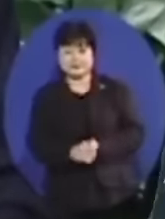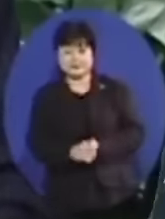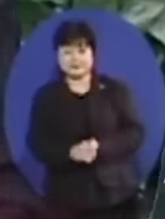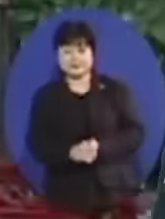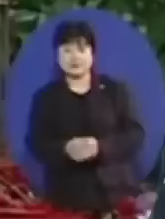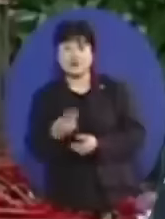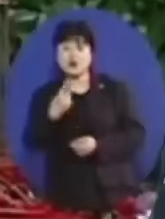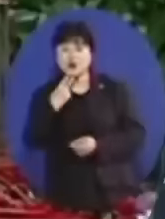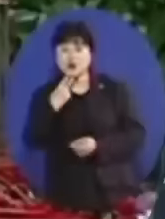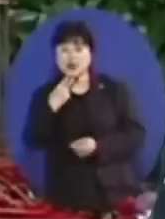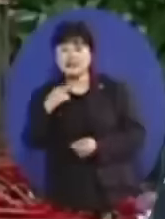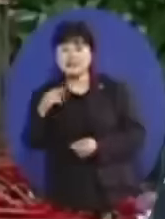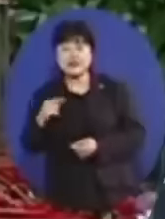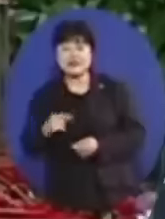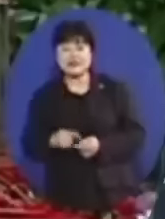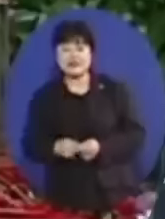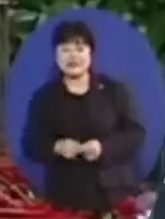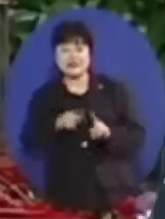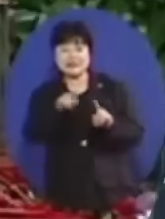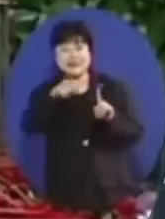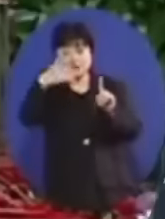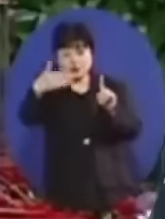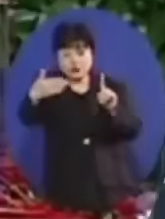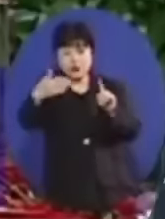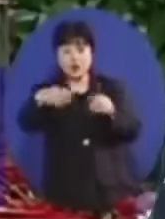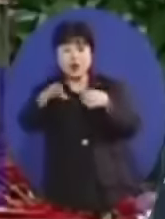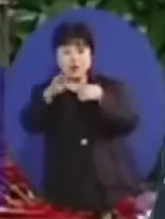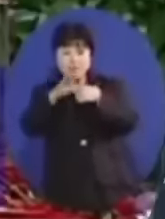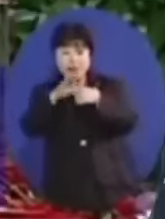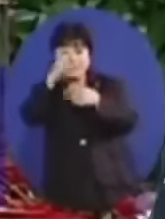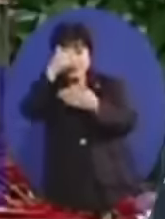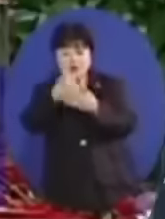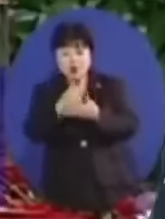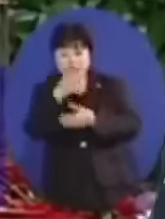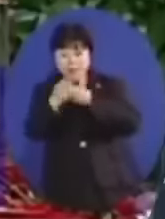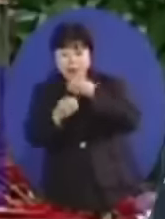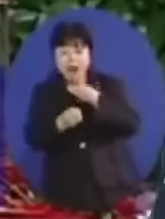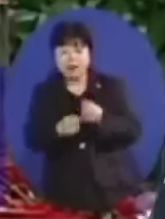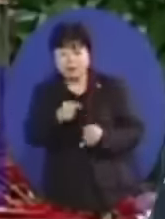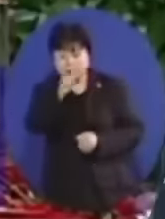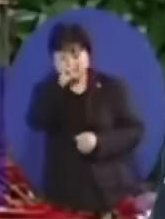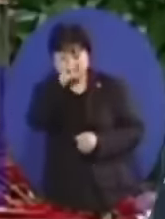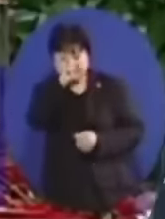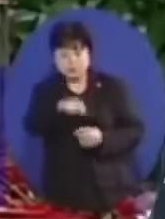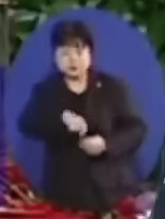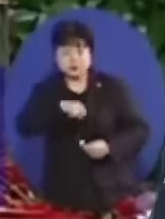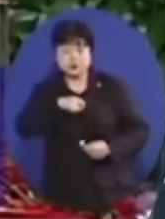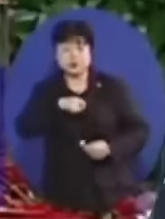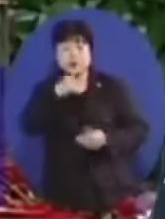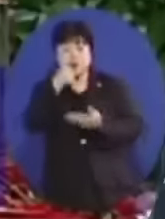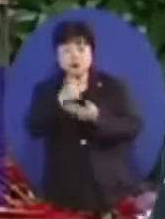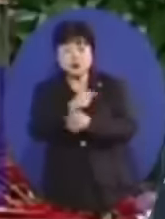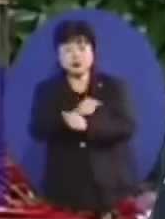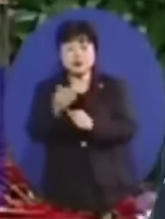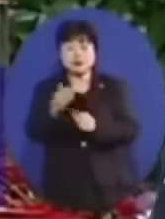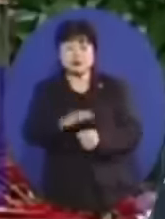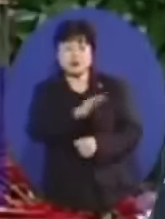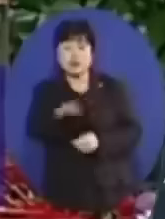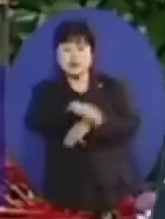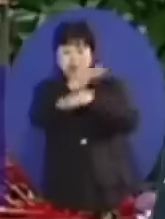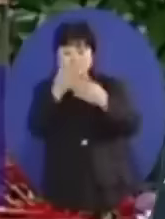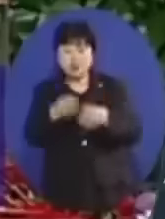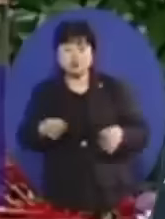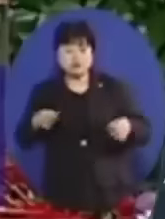요한 1서 1장 9절에 만일 우리가 우리 죄를 자백하면 저는 미쁘시고 위로우사 우리 죄를 쌓았으며